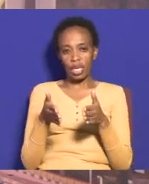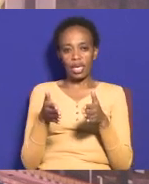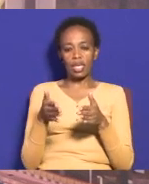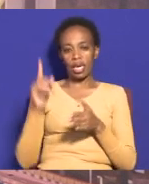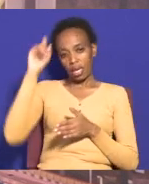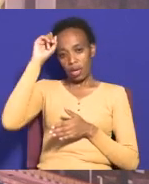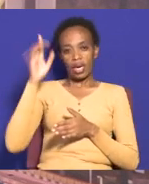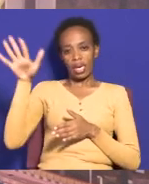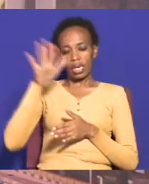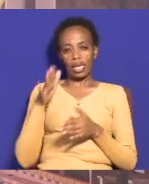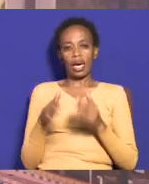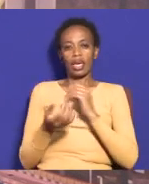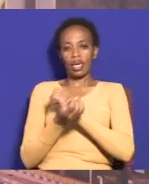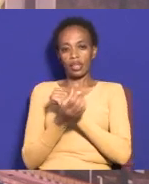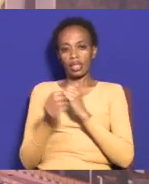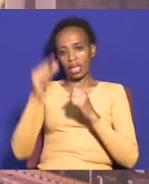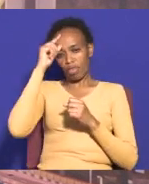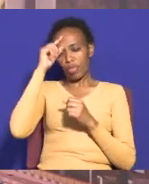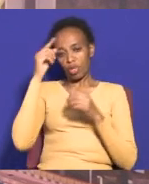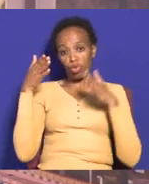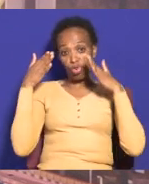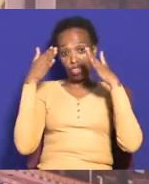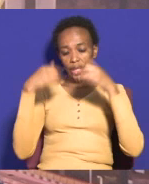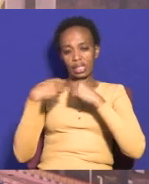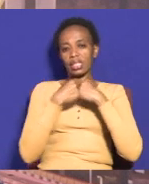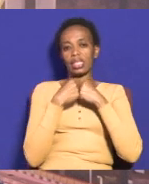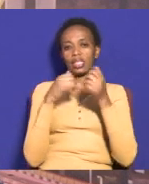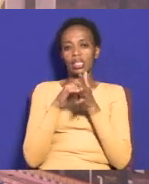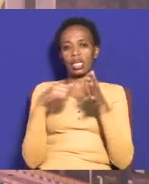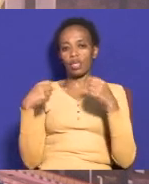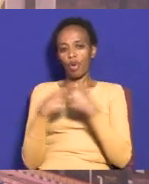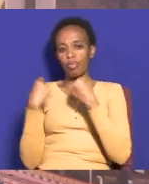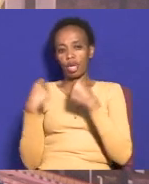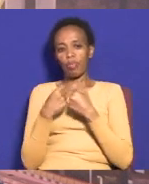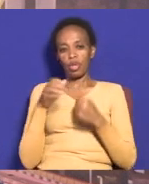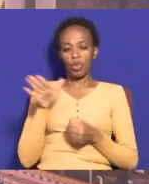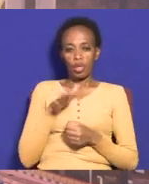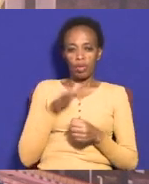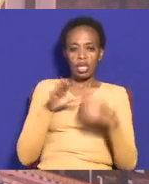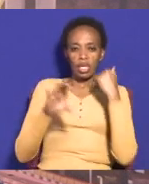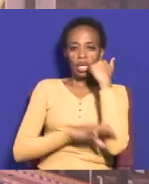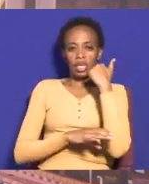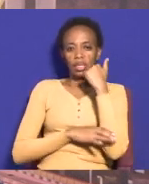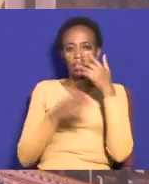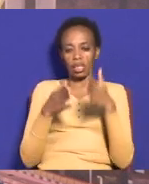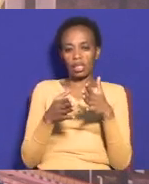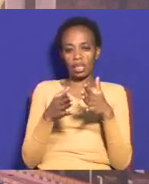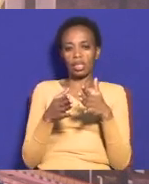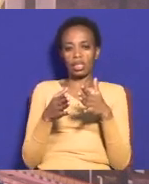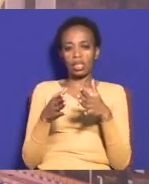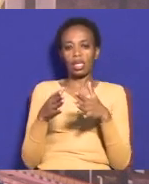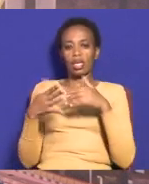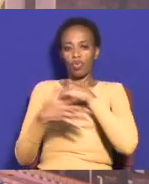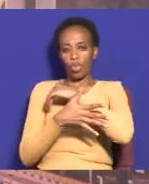Nyandarua, huko akishauri serikali kuangazia changamoto zinazokumba kina mama na wajane nchini. Hii ni ikiwemo